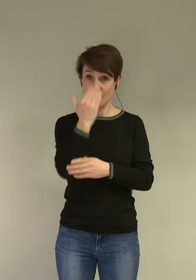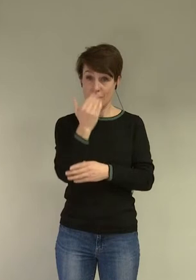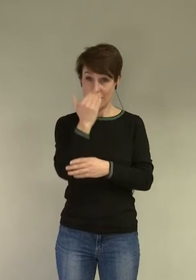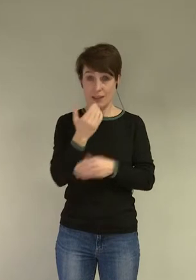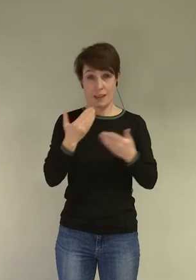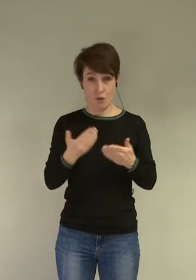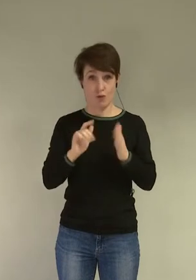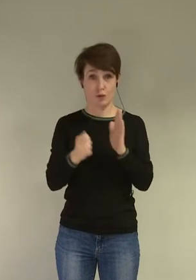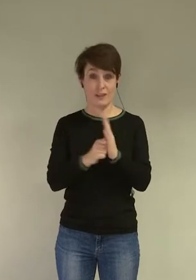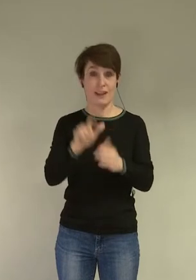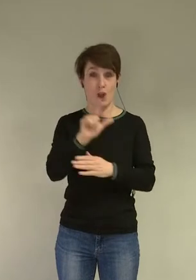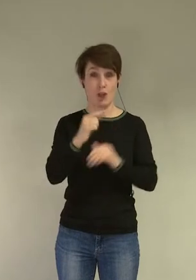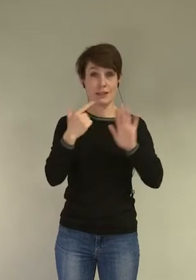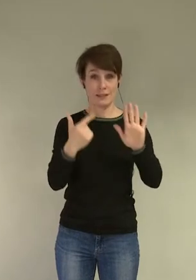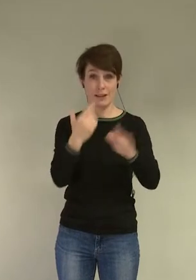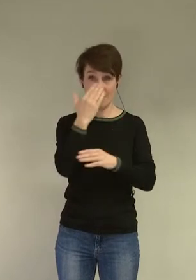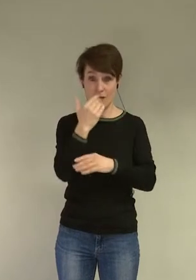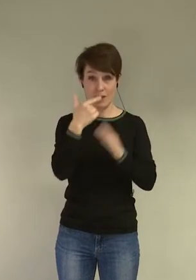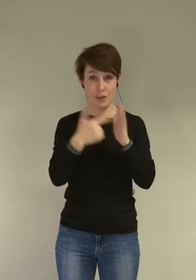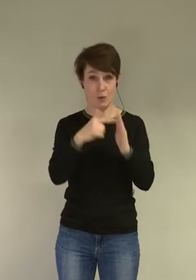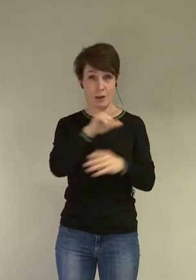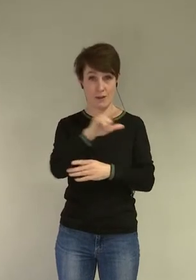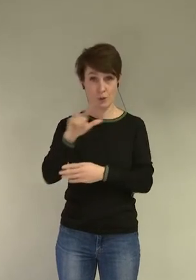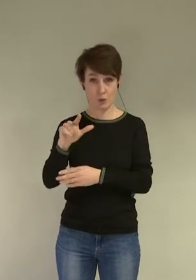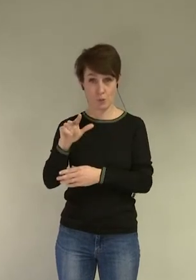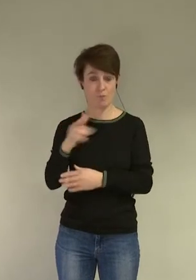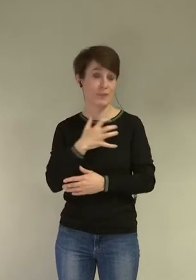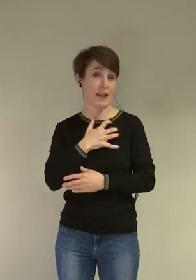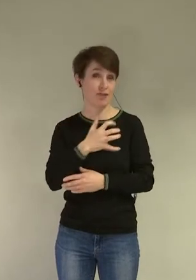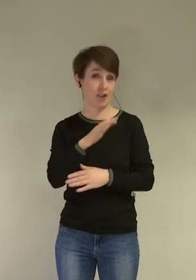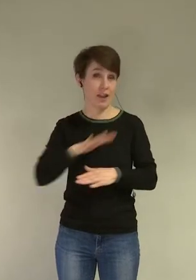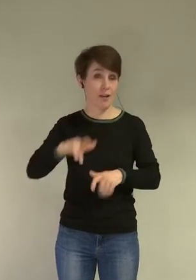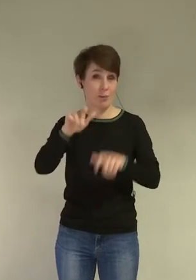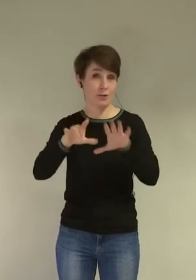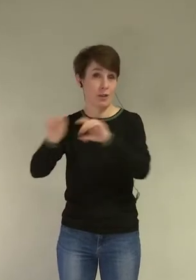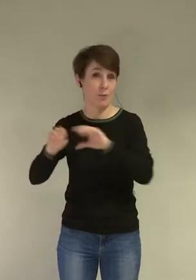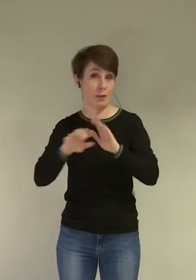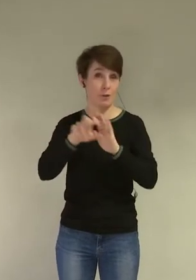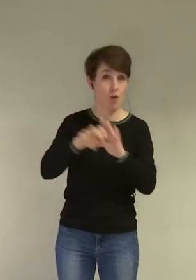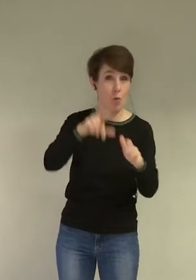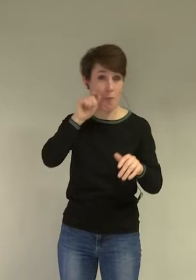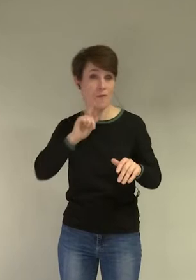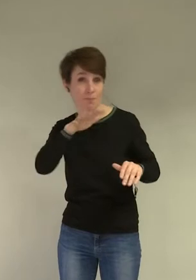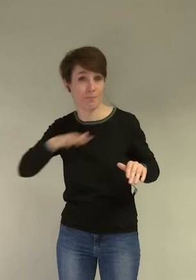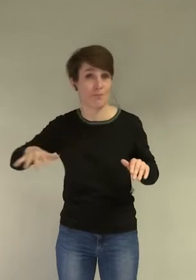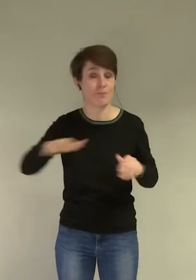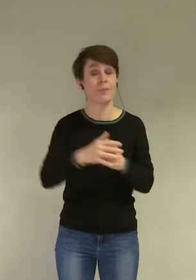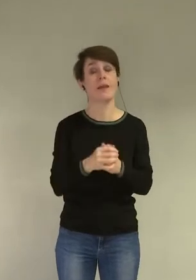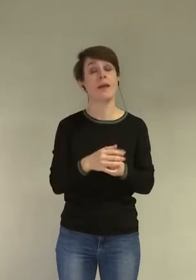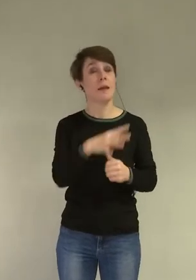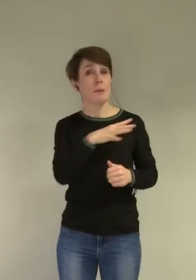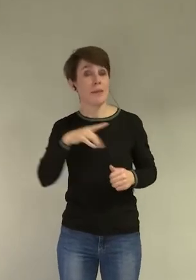7 février 2000 22 c à grenoble et cher grenoblois mesdames et messieurs les élus